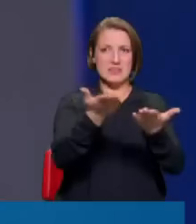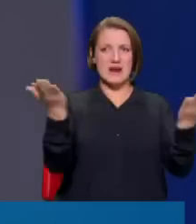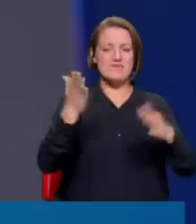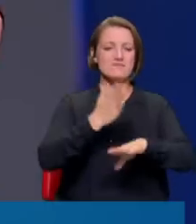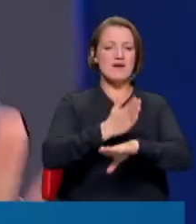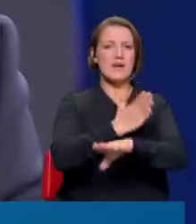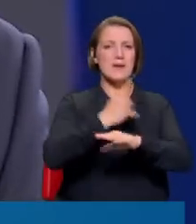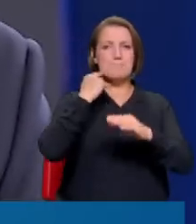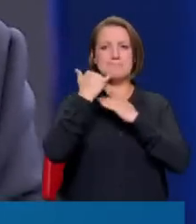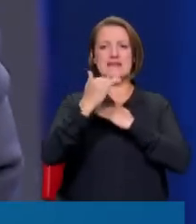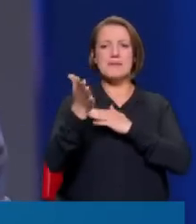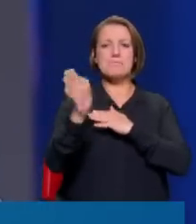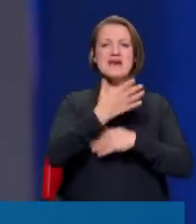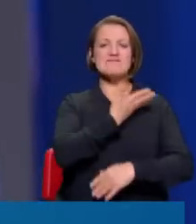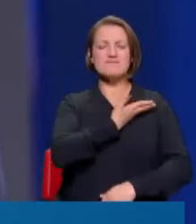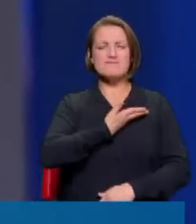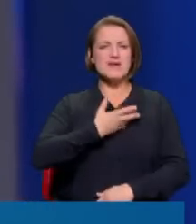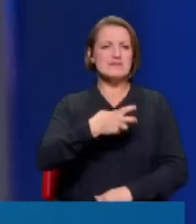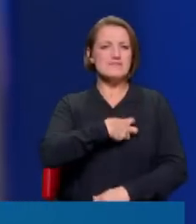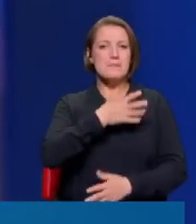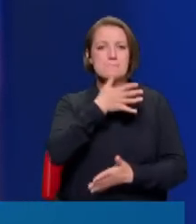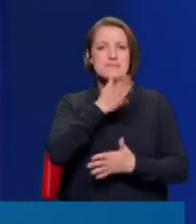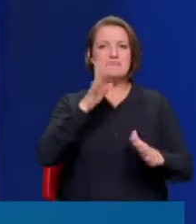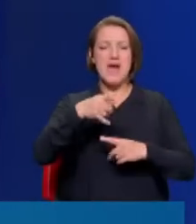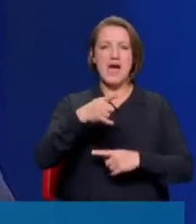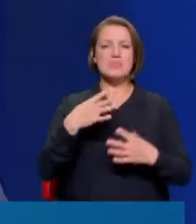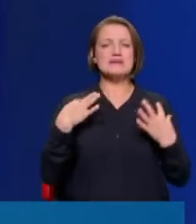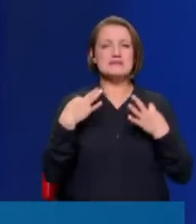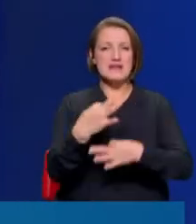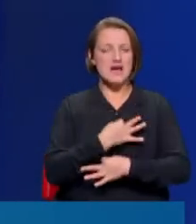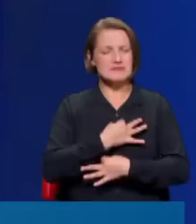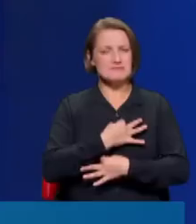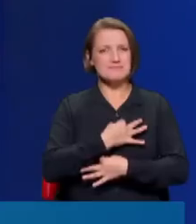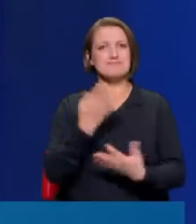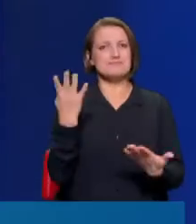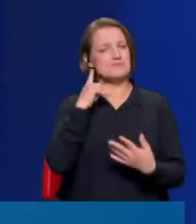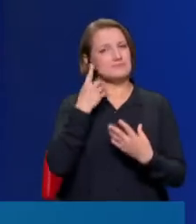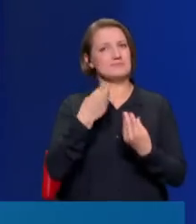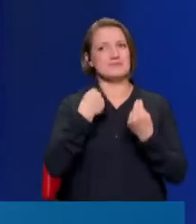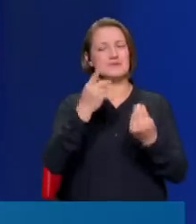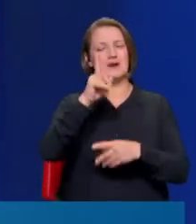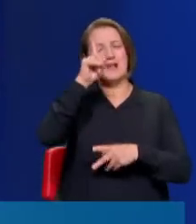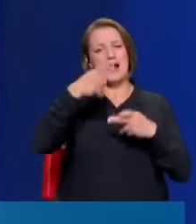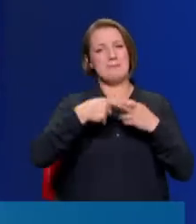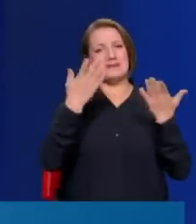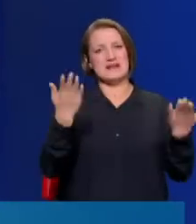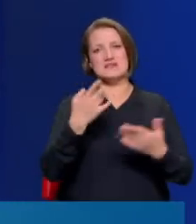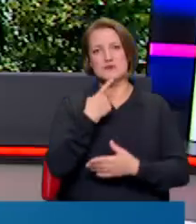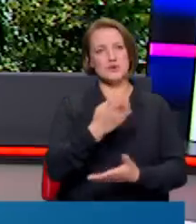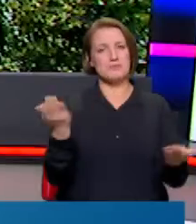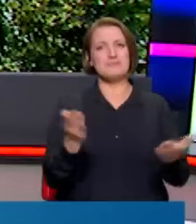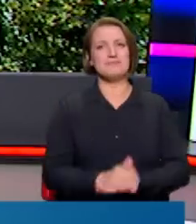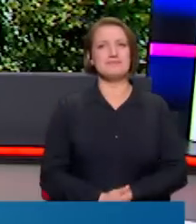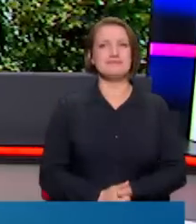vatandan milletten Başka sevgili bilmeyen o kuşağa saygı ve minnet duygularımı iletiyorum Ruhları şad olsun diyorum